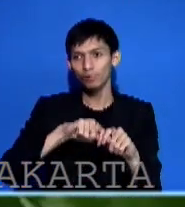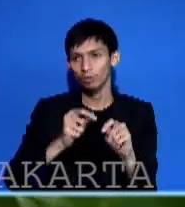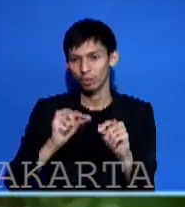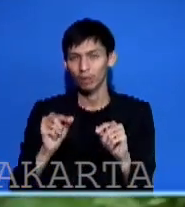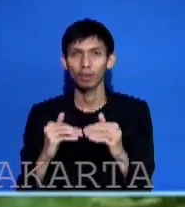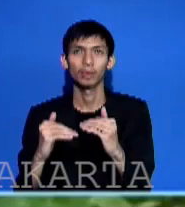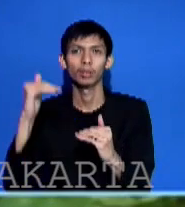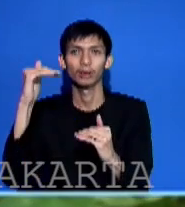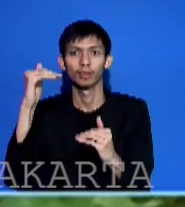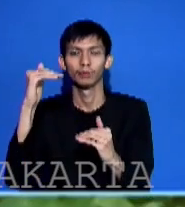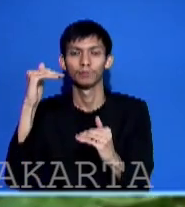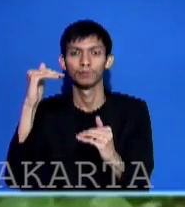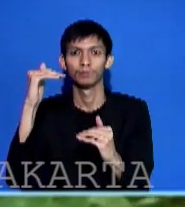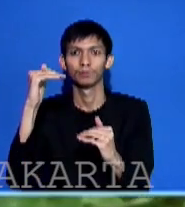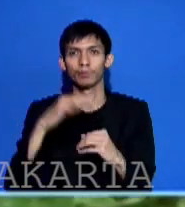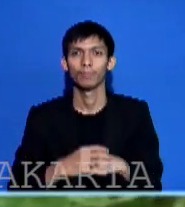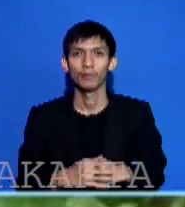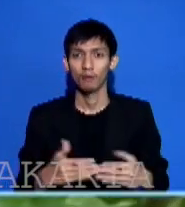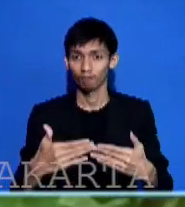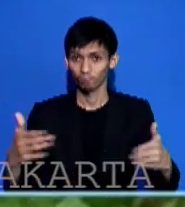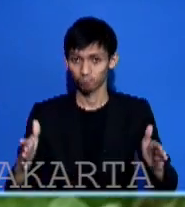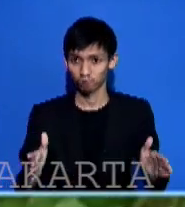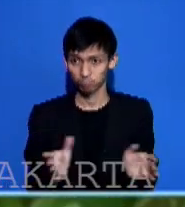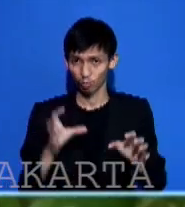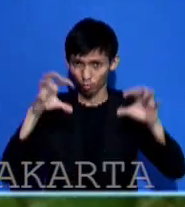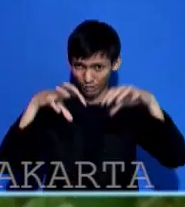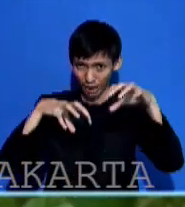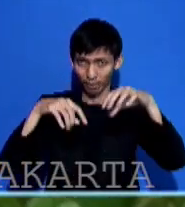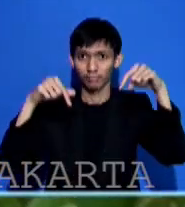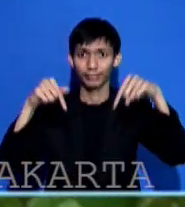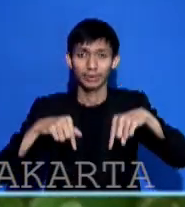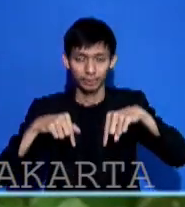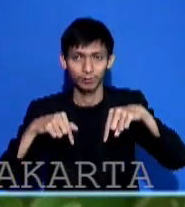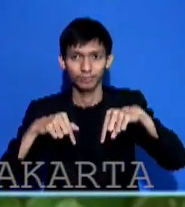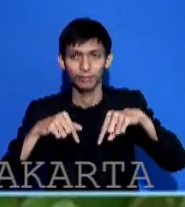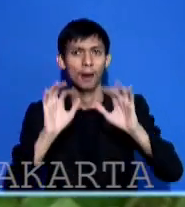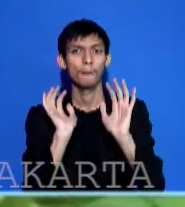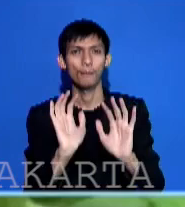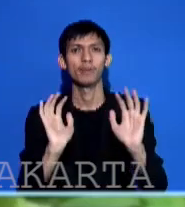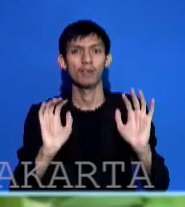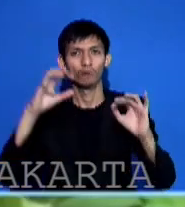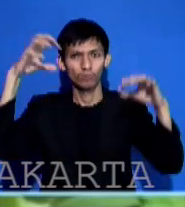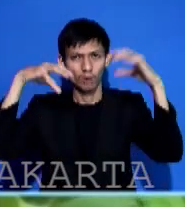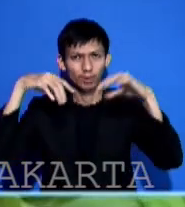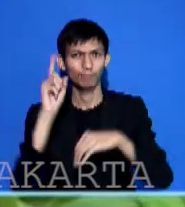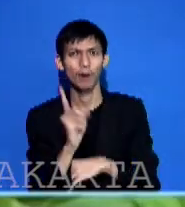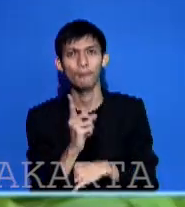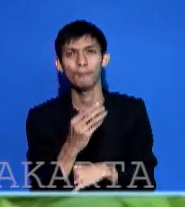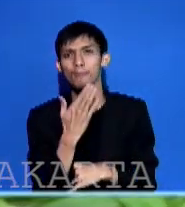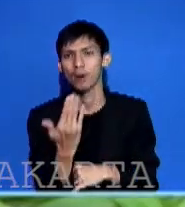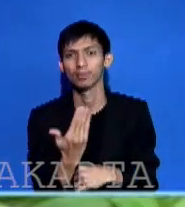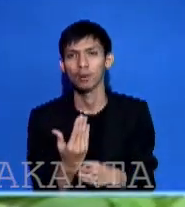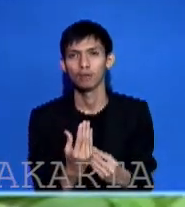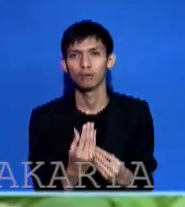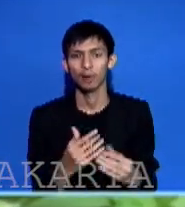ingkangiti Tad hujan waleh MS jawah Menik pancenengaken kathah berkah jalaran Siti ingkang biasanipun garing Lan